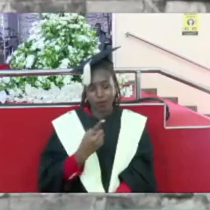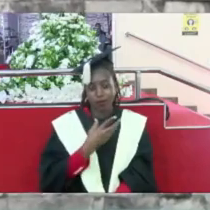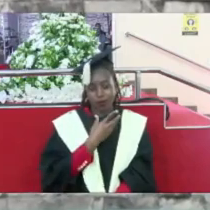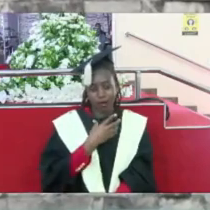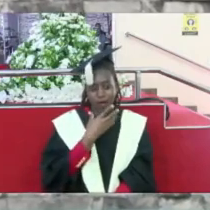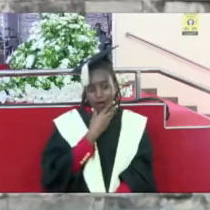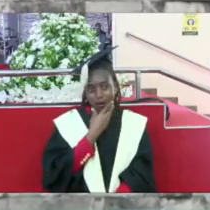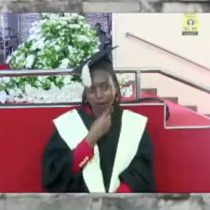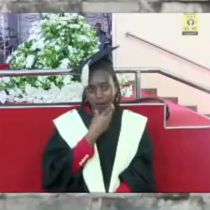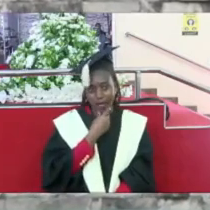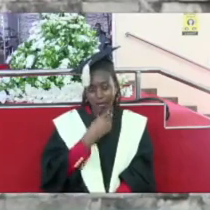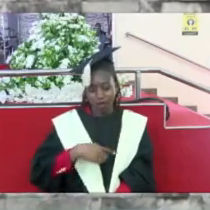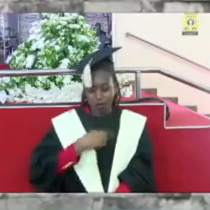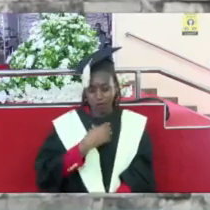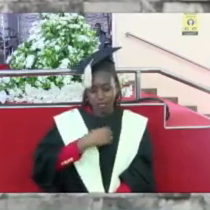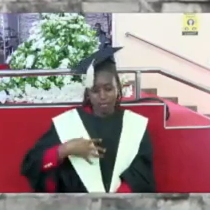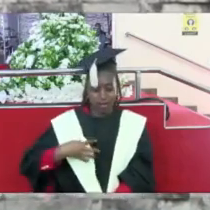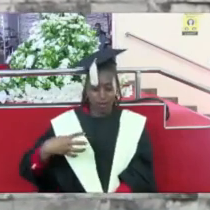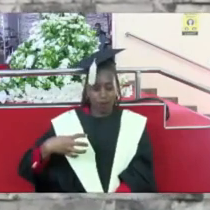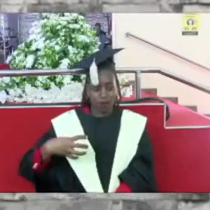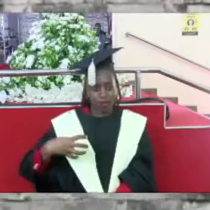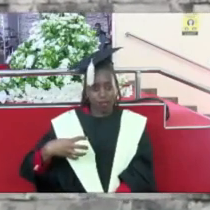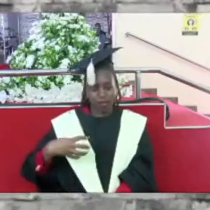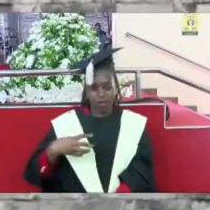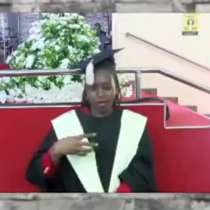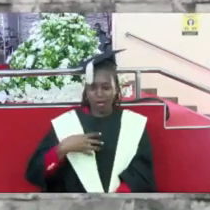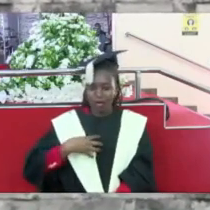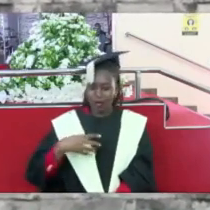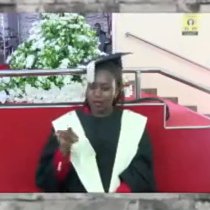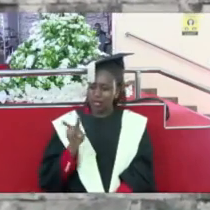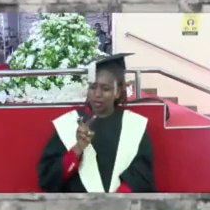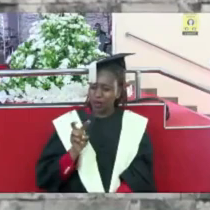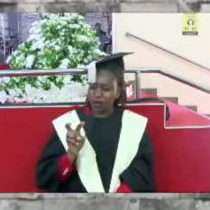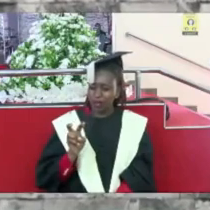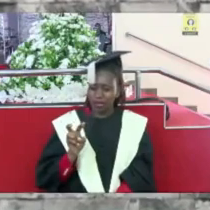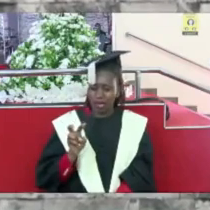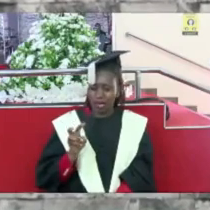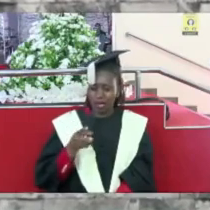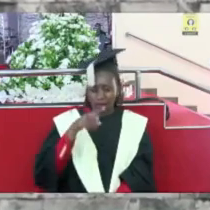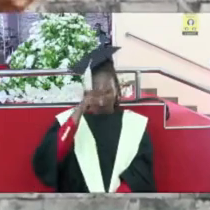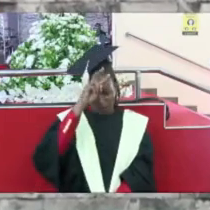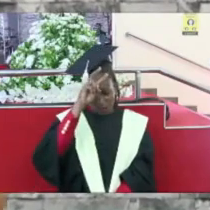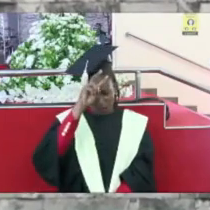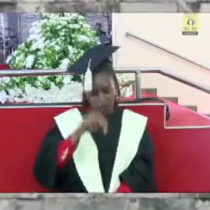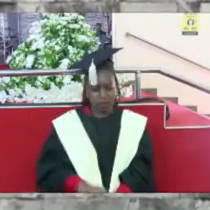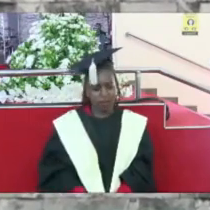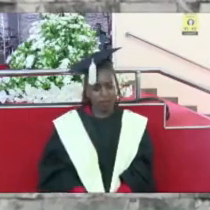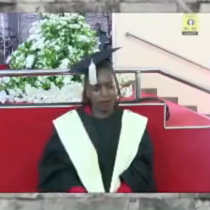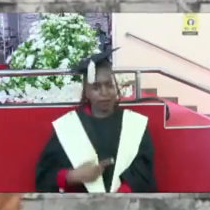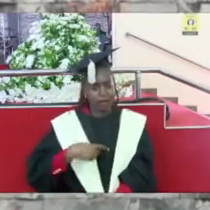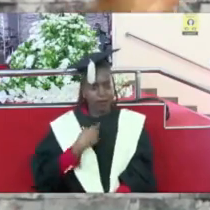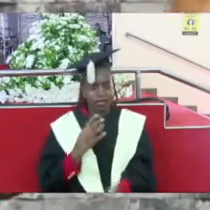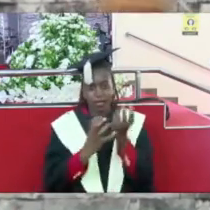the huyu rich tajiri, the rich man. Anaangalia ving'ombe vyake na vimbuzi. He looks at the cows and goats. Akaenda kwa maskini. He went to the poor